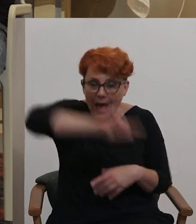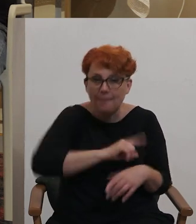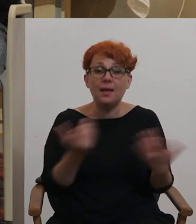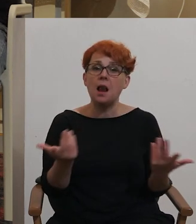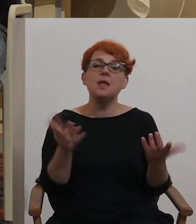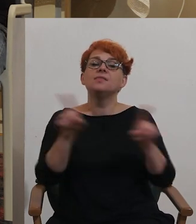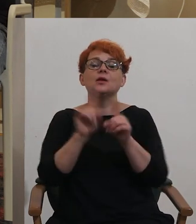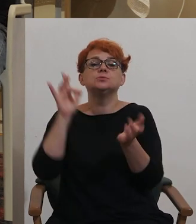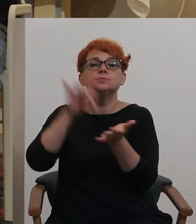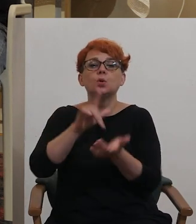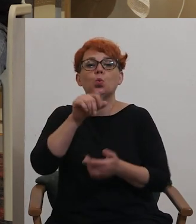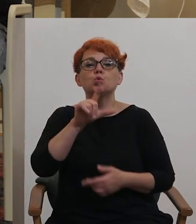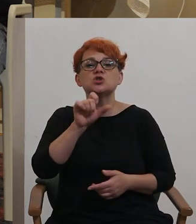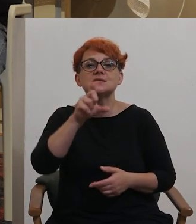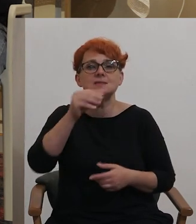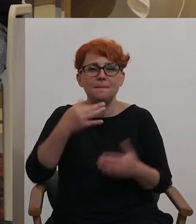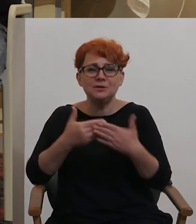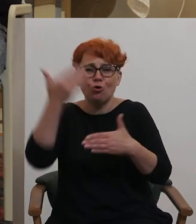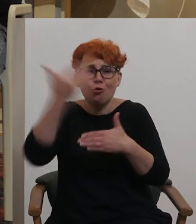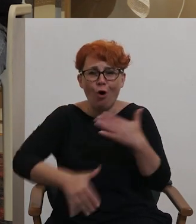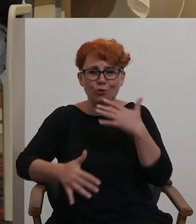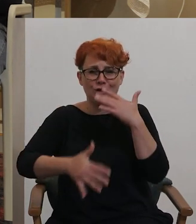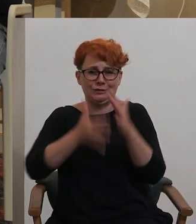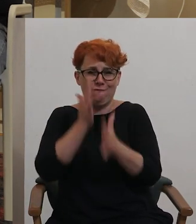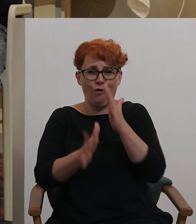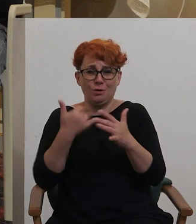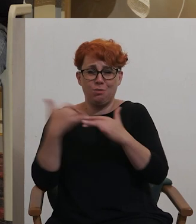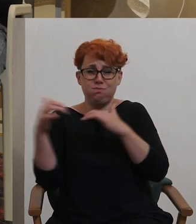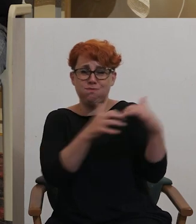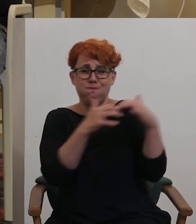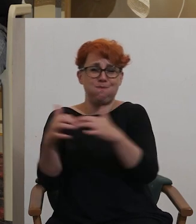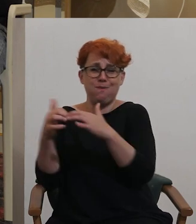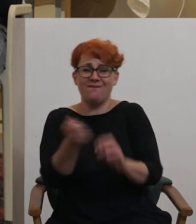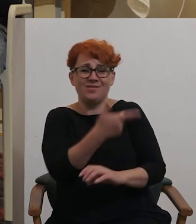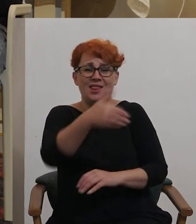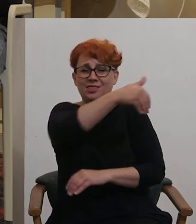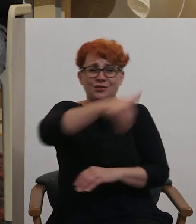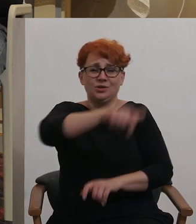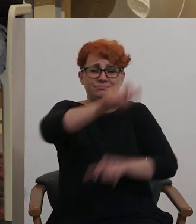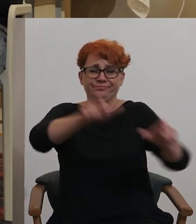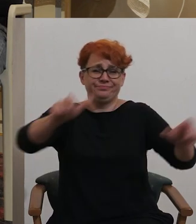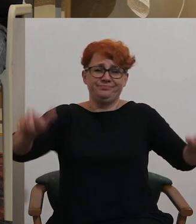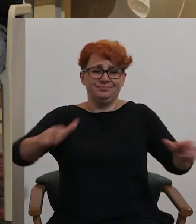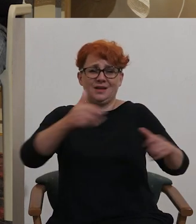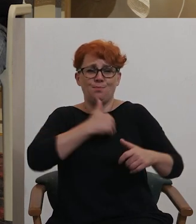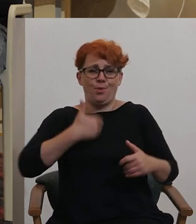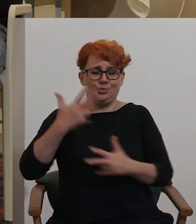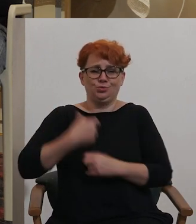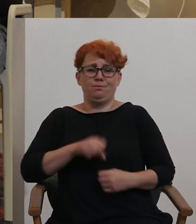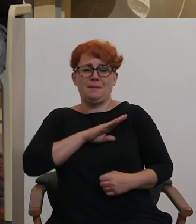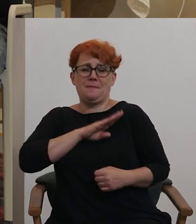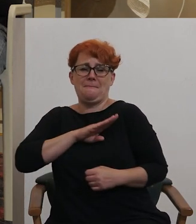że w Łużycach pod koniec wojny doszło aż tak do krwawej bitwy, gdzie wiele tysięcy polskich żołnierzy